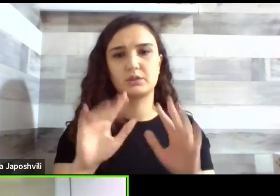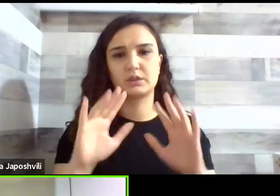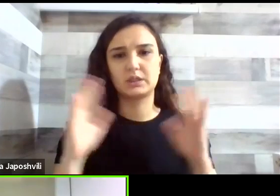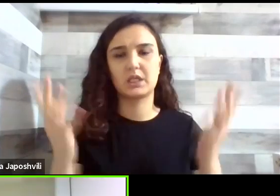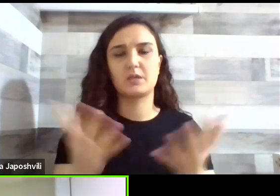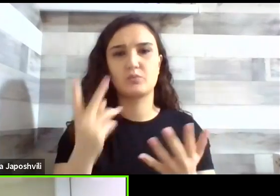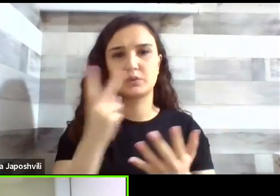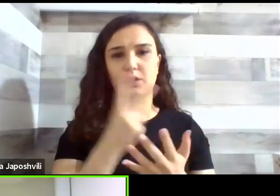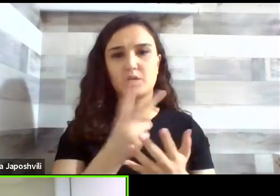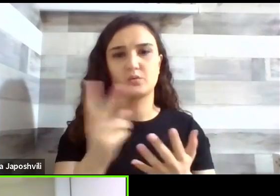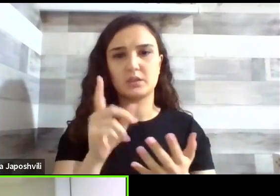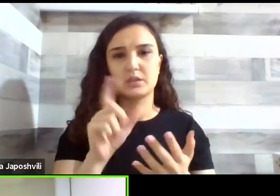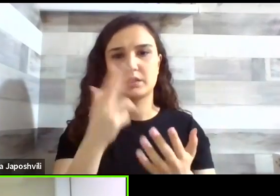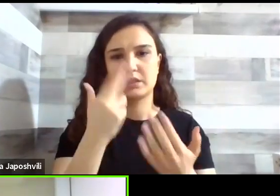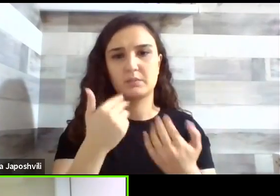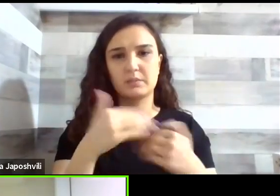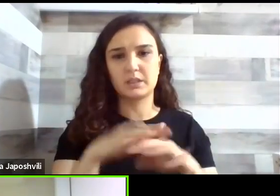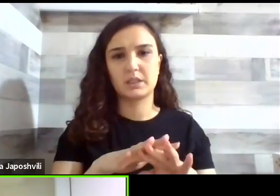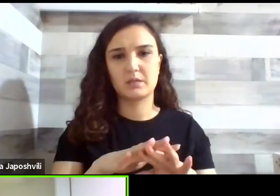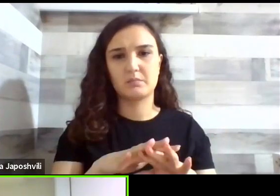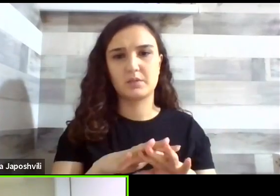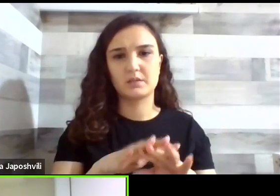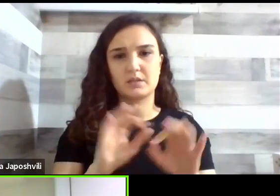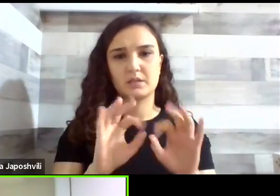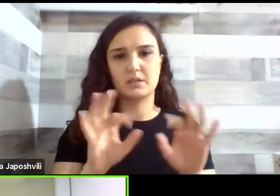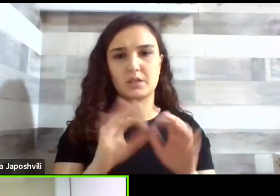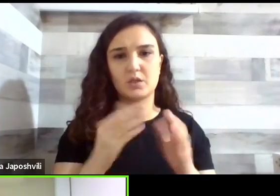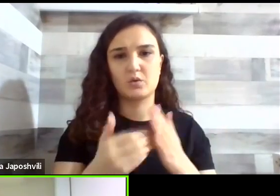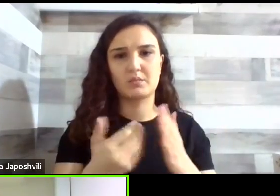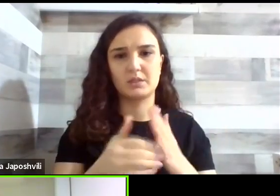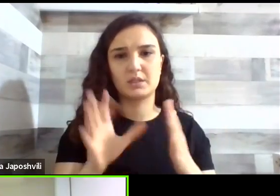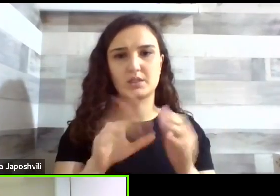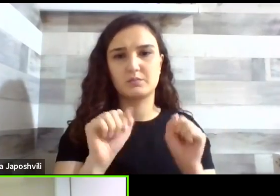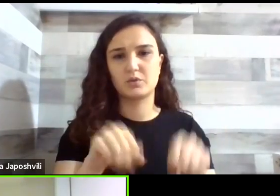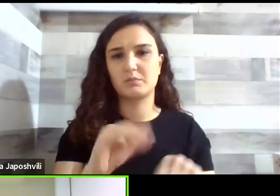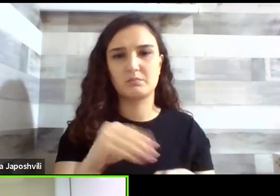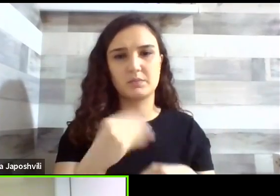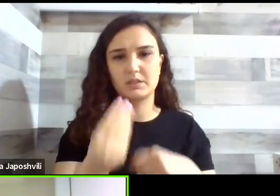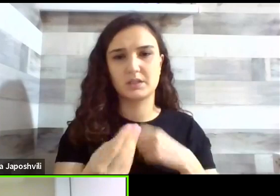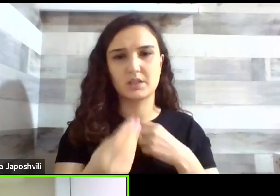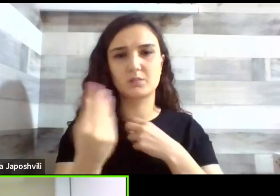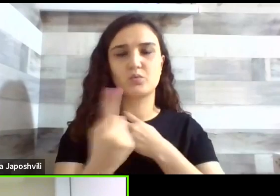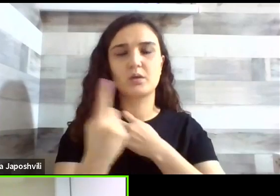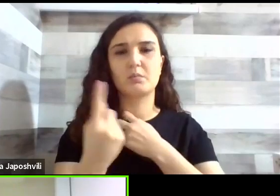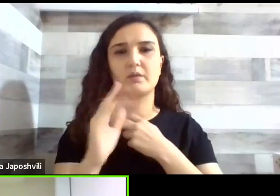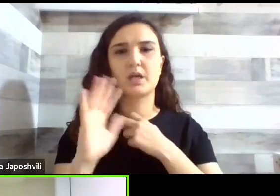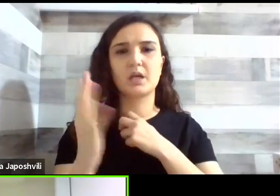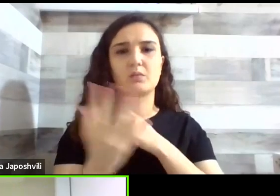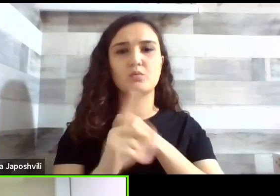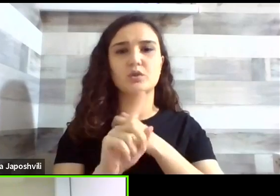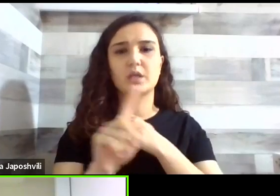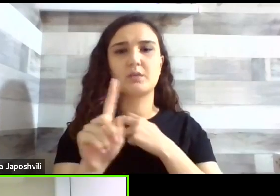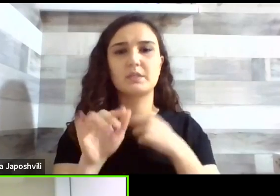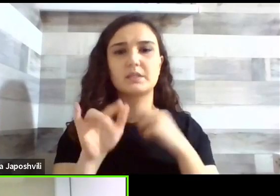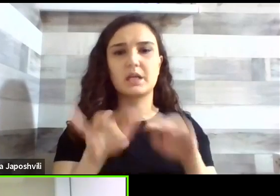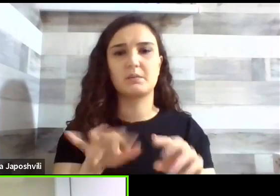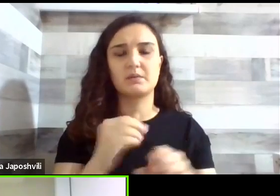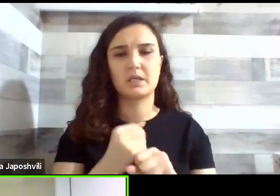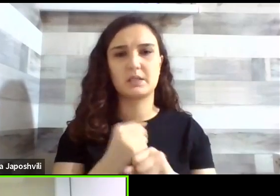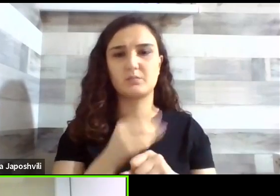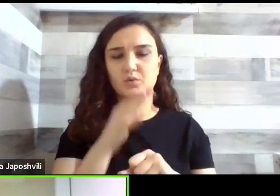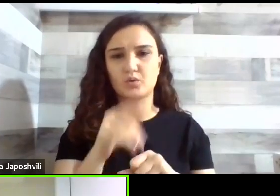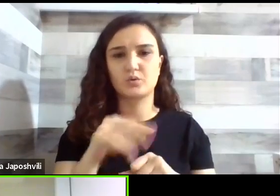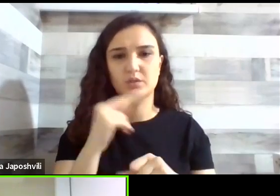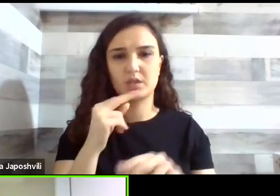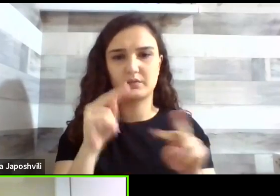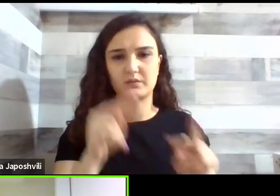ნახოს, თუნდაც ადაპტირებაზე, ვთქვათ, გარკვეული რეკომენდაციები შეიძლება მისცეს, ბუნებრივ გარემოში რაიმე საქმიანობის განხორციელების დროს დააკვირდეს